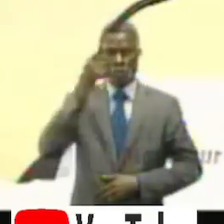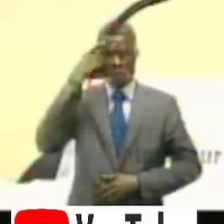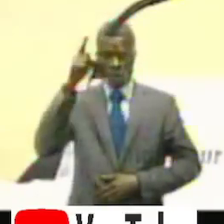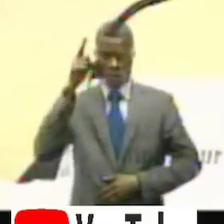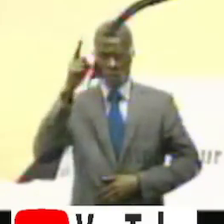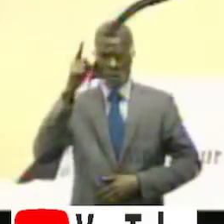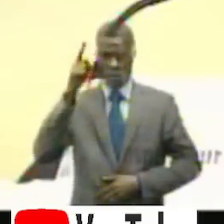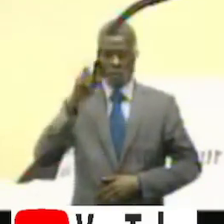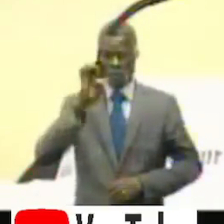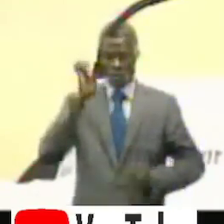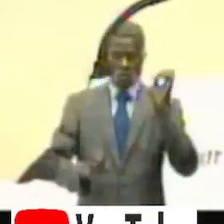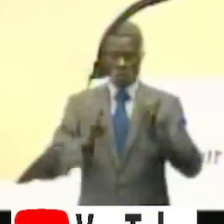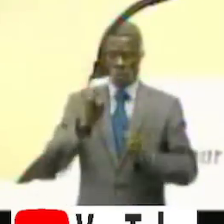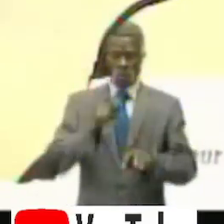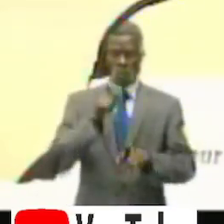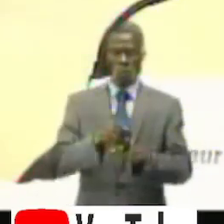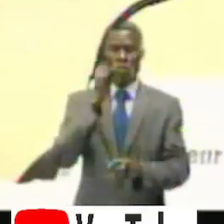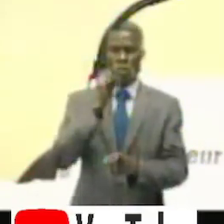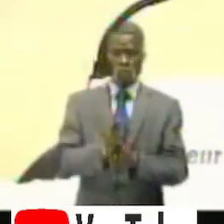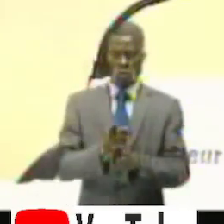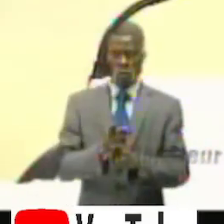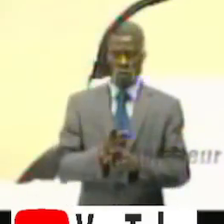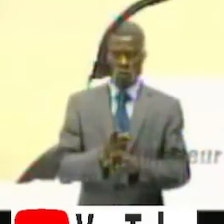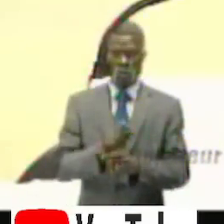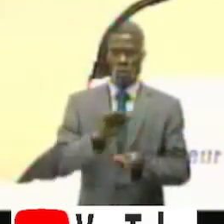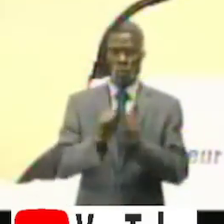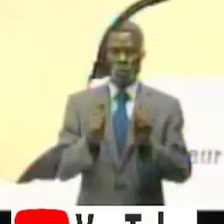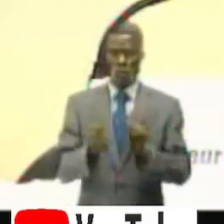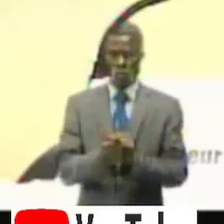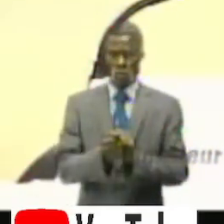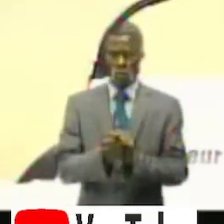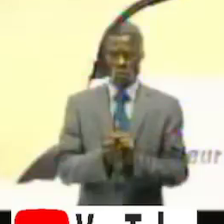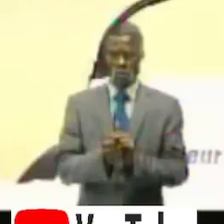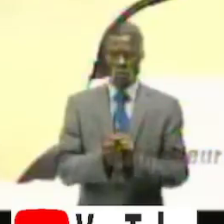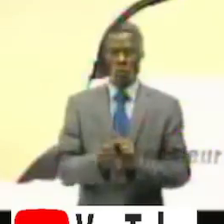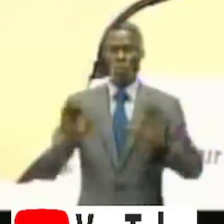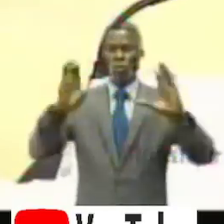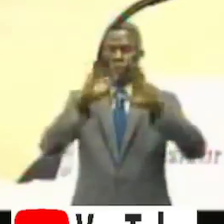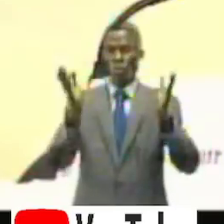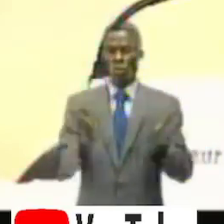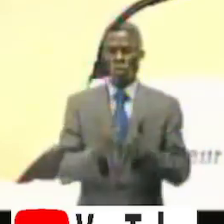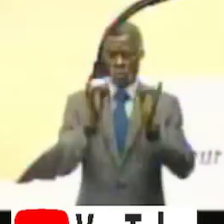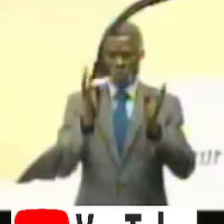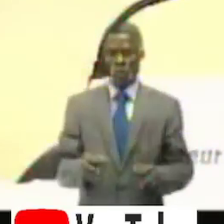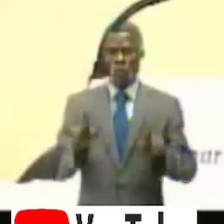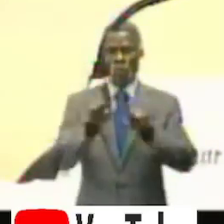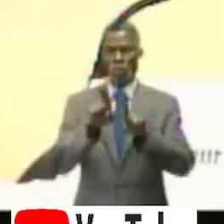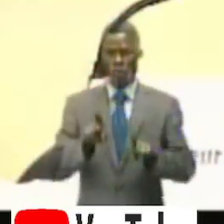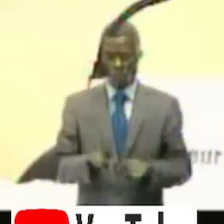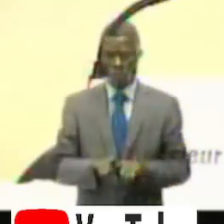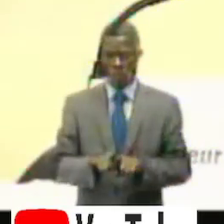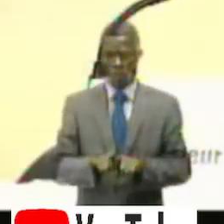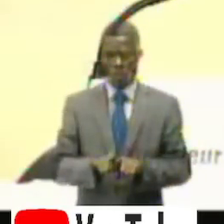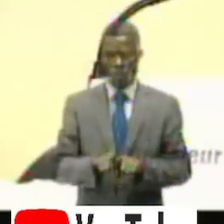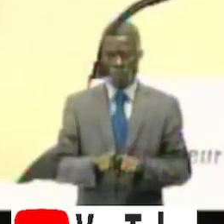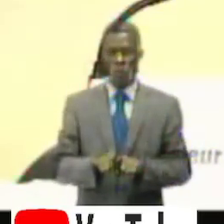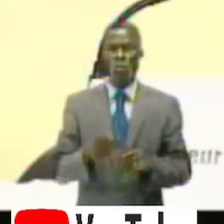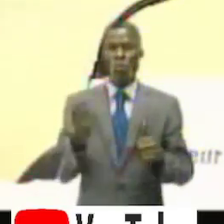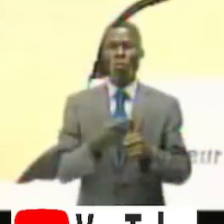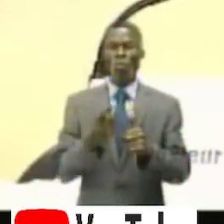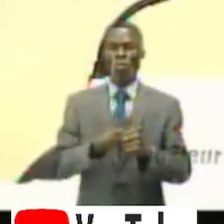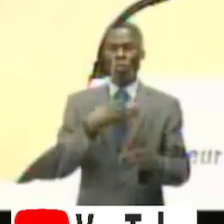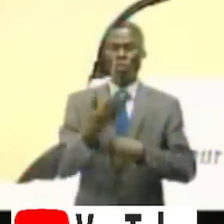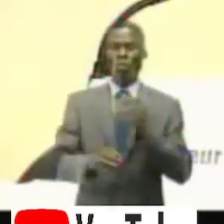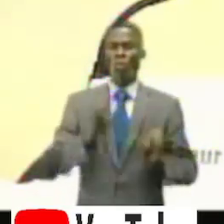vous évaluer en tant que gestionnaire pour les comptes et communautés, mais aussi de